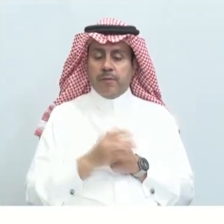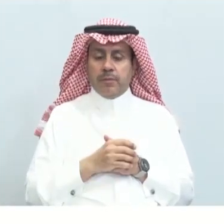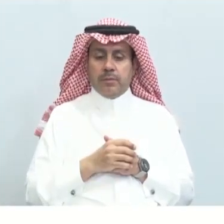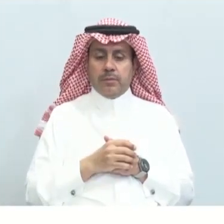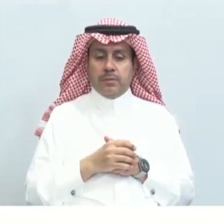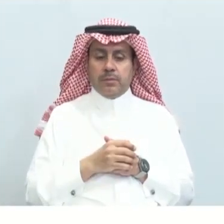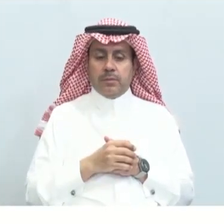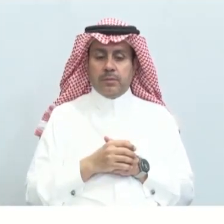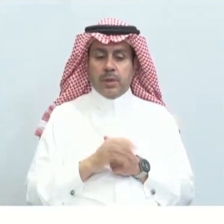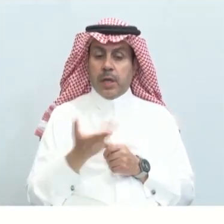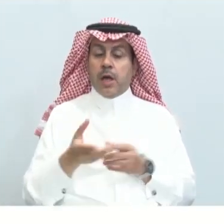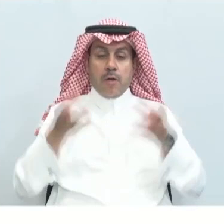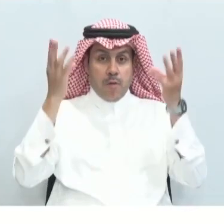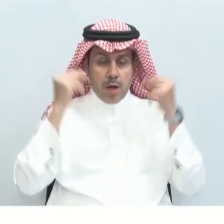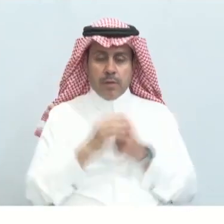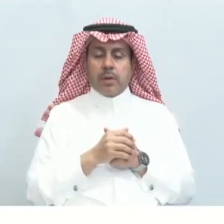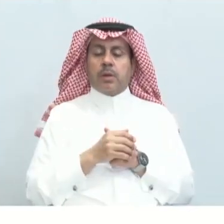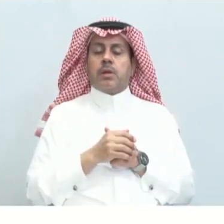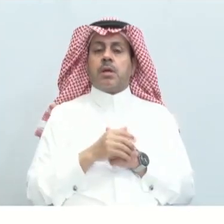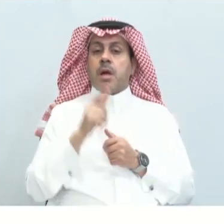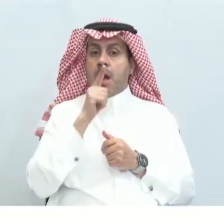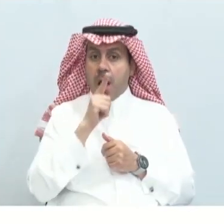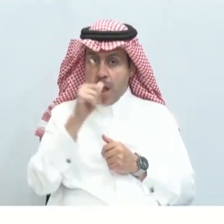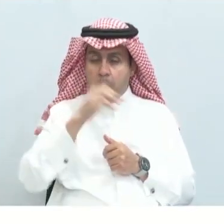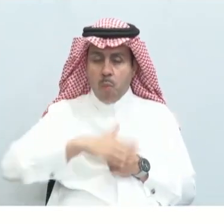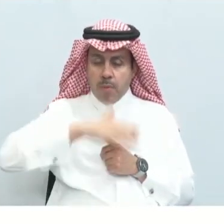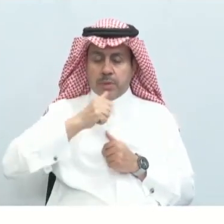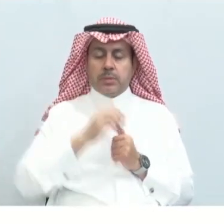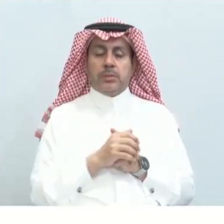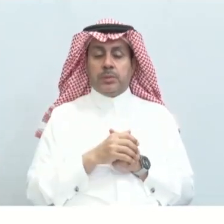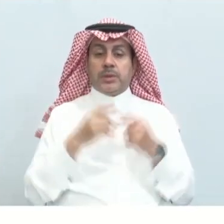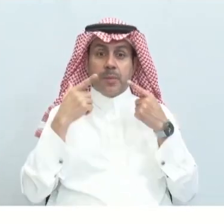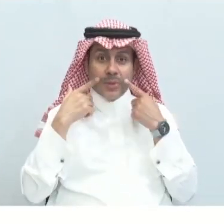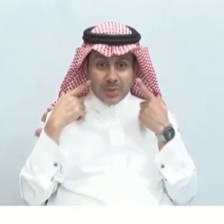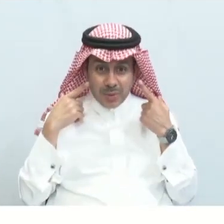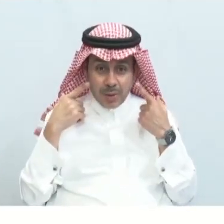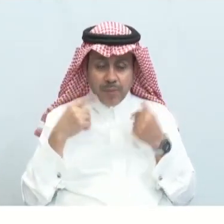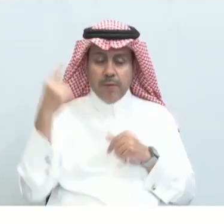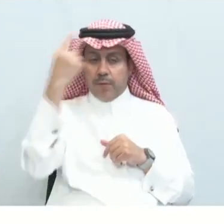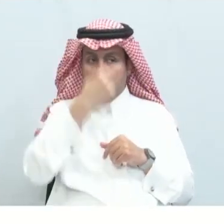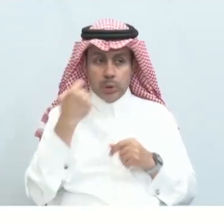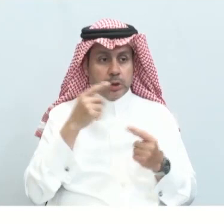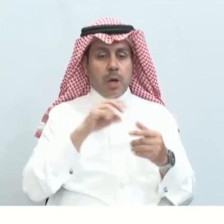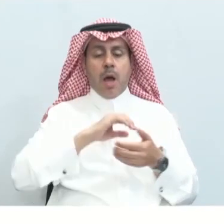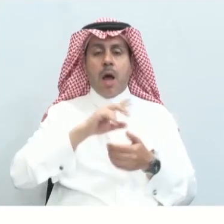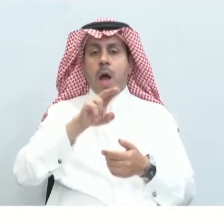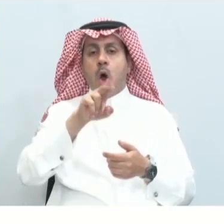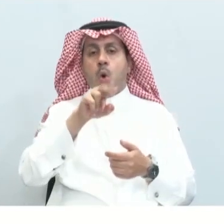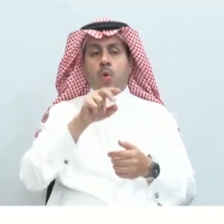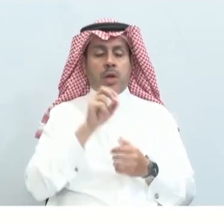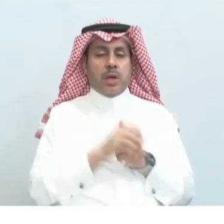كيف عرفنا ذلك قال رسول الله صلى الله عليه وسلم تبسمك في وجه اخيك لك